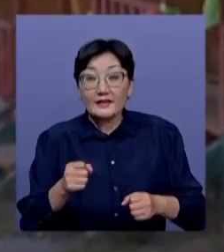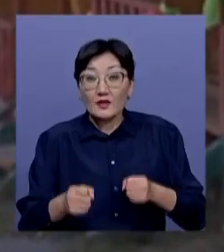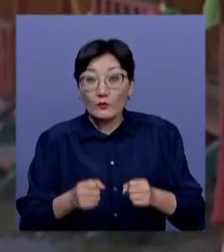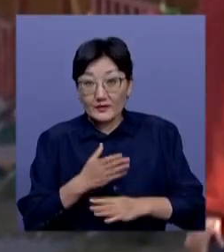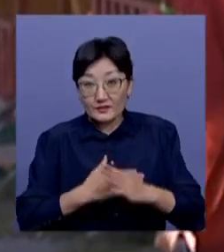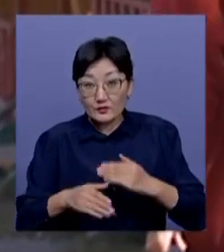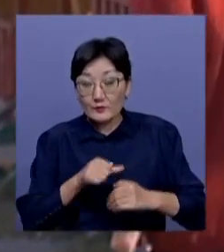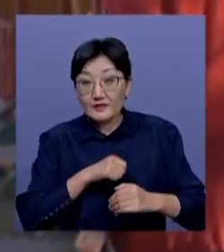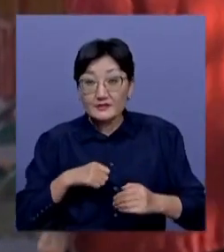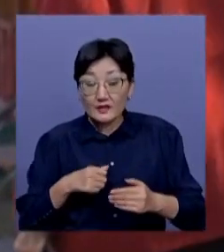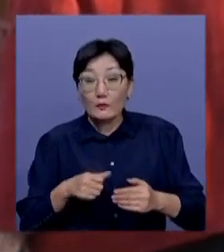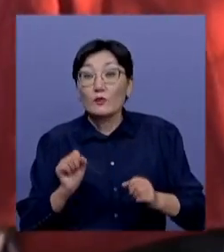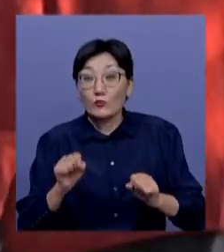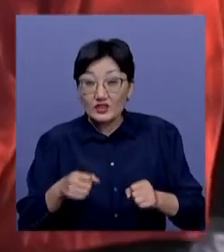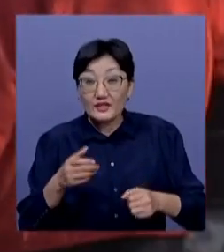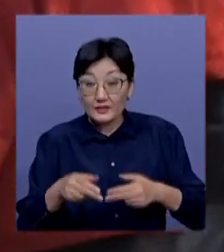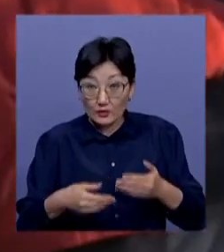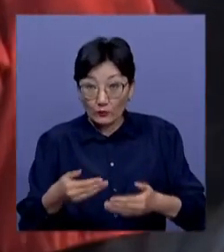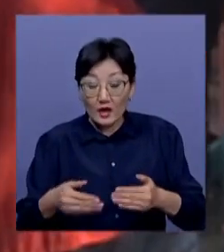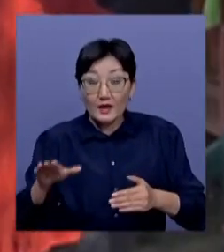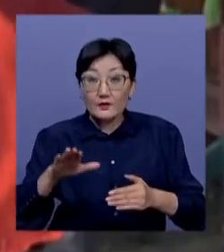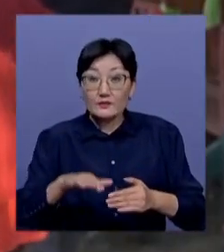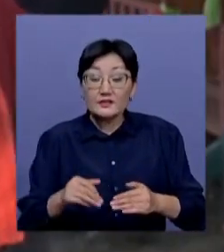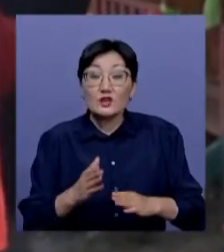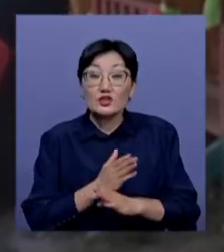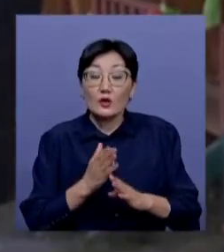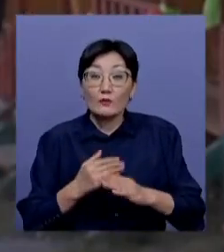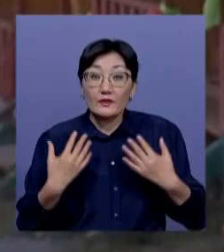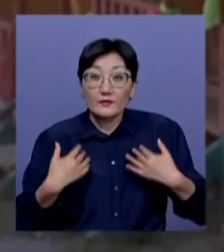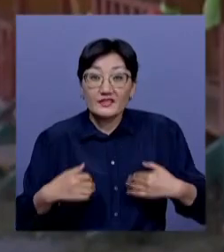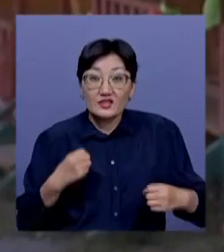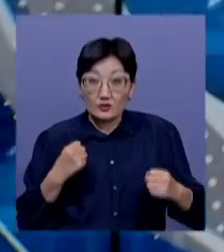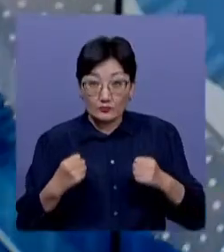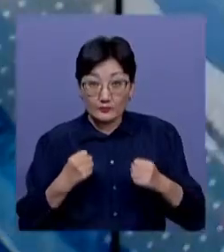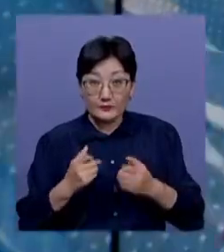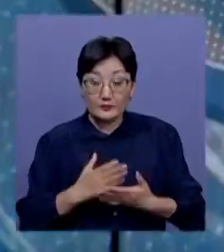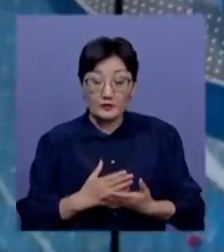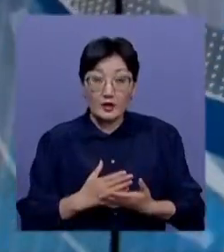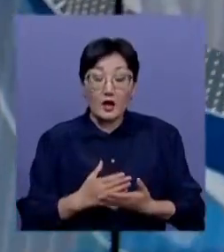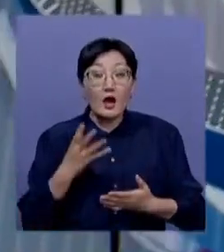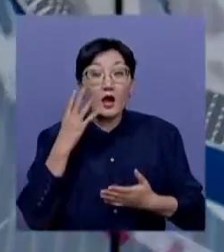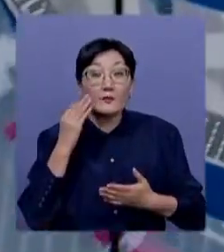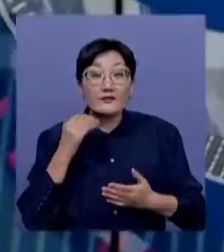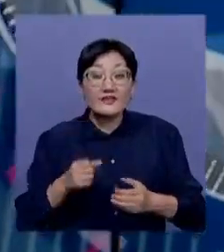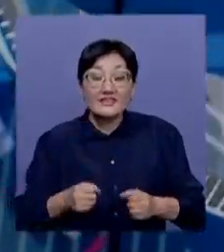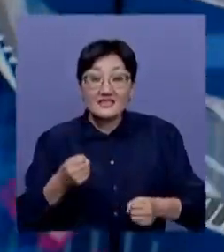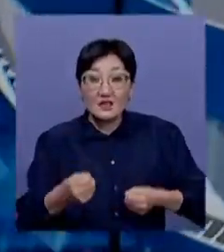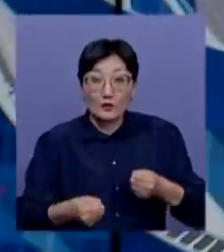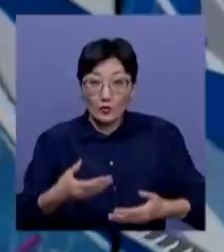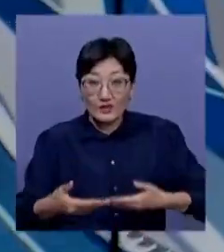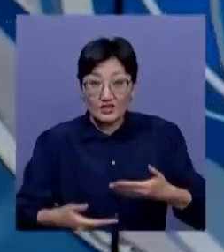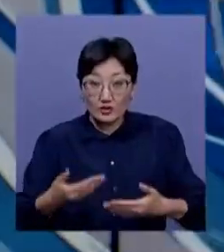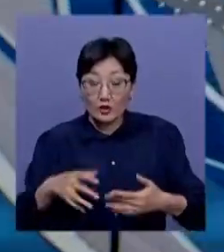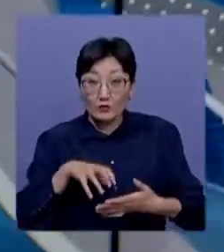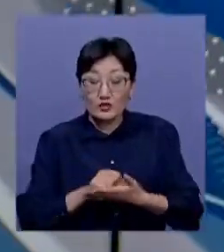жүретіндіктен өздері келе алады. Қайта тауға келіп, шабыт алып денемізді шынықтырып жүрміз. Алматыда скандинавиялық жаяу